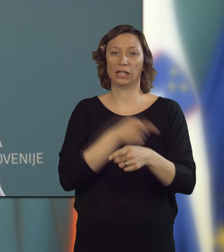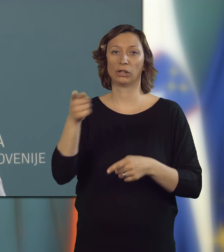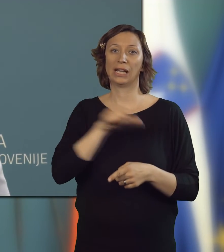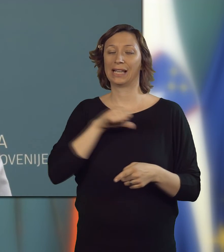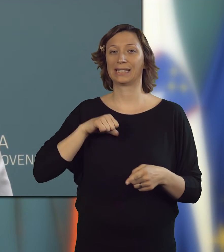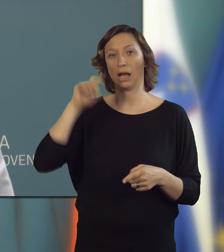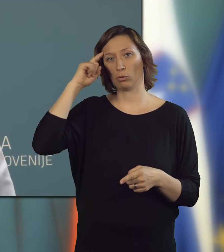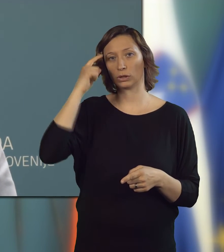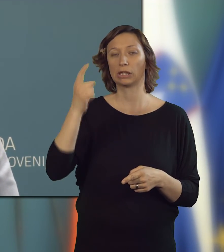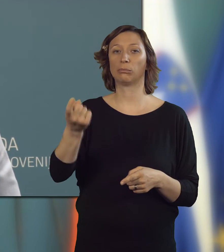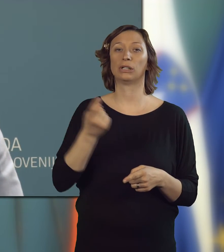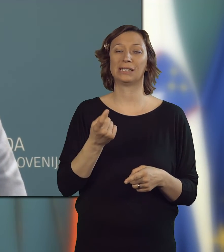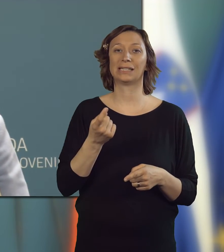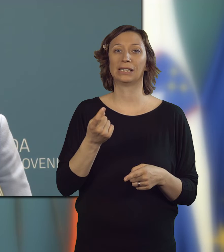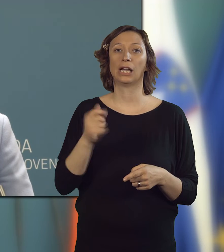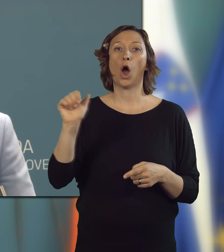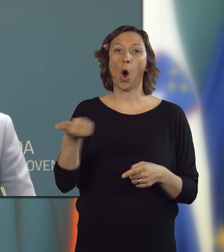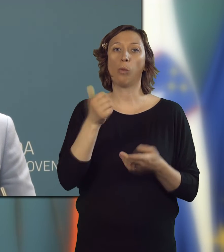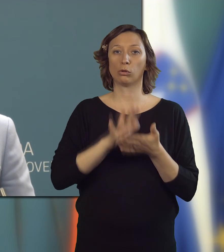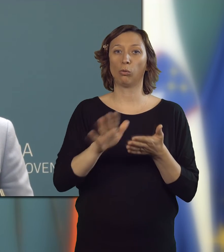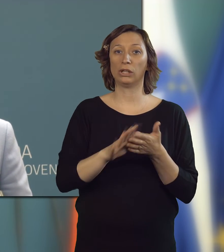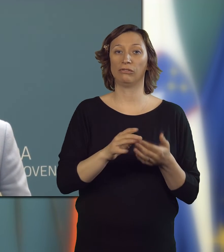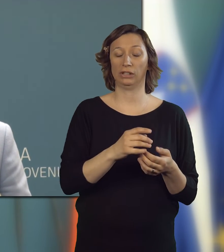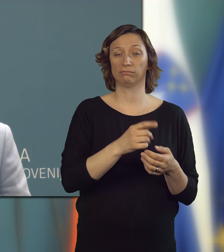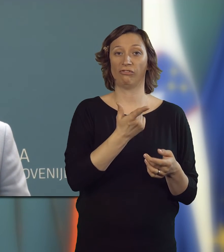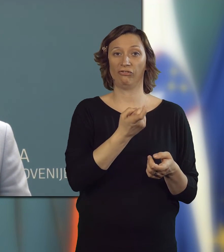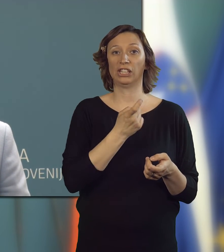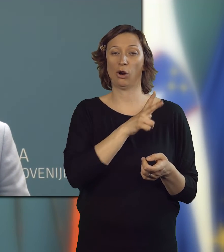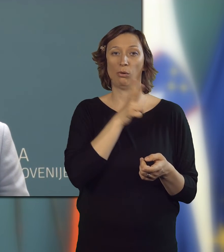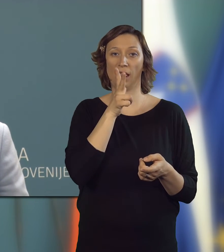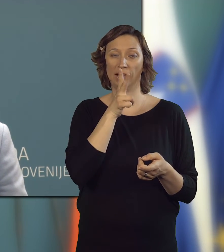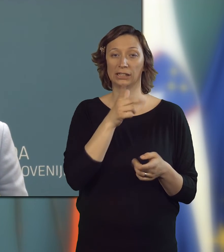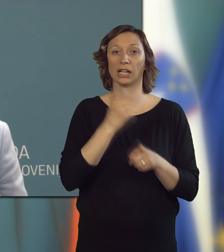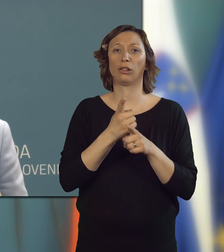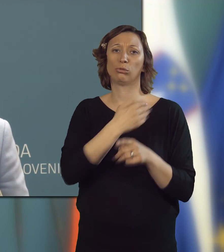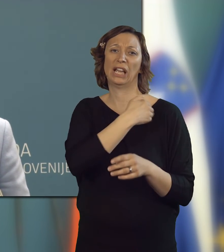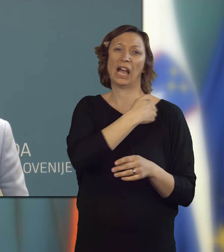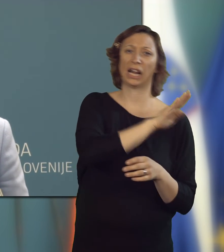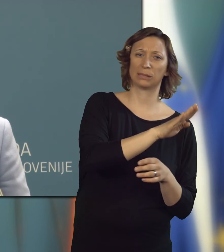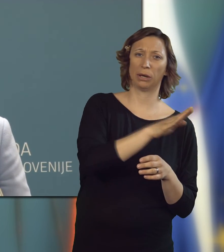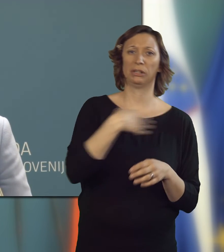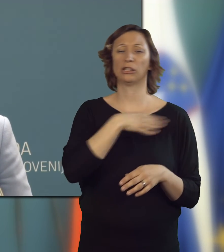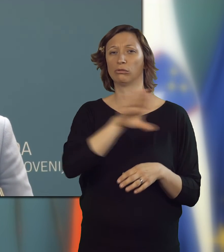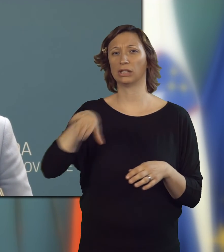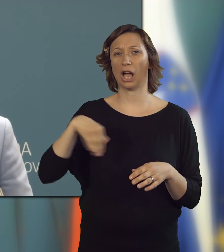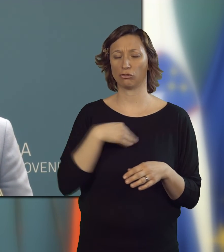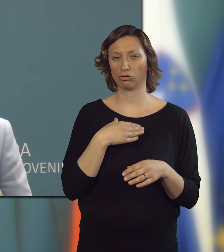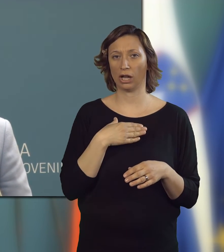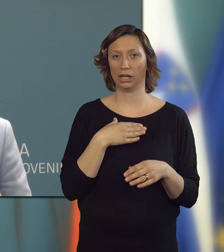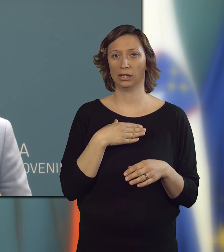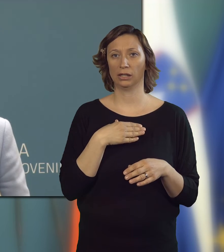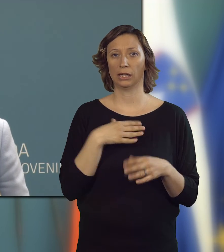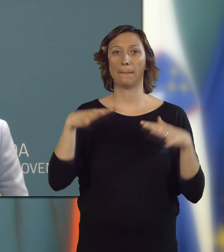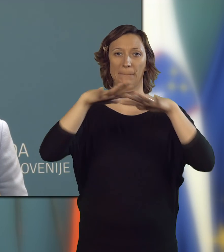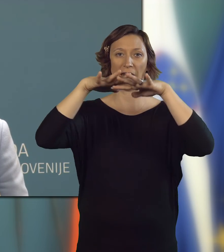ker tukaj gre za samooskrbo iz obnovljivih virov in konec koncev tudi razbremenitev